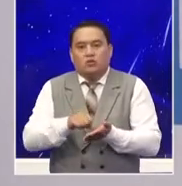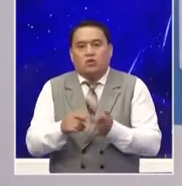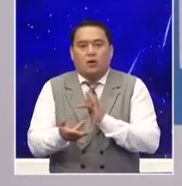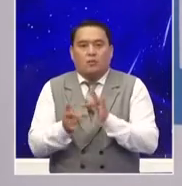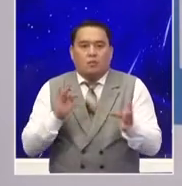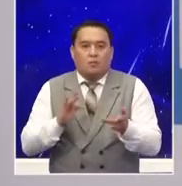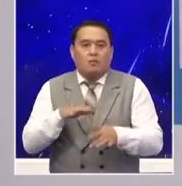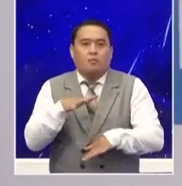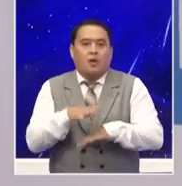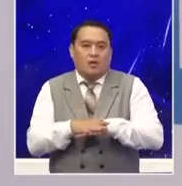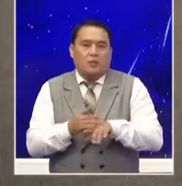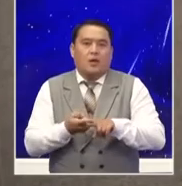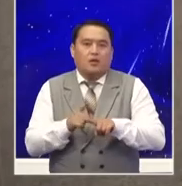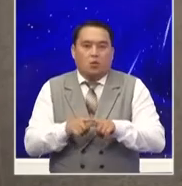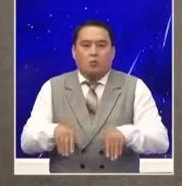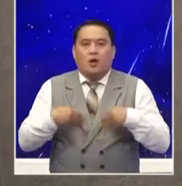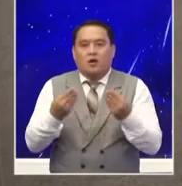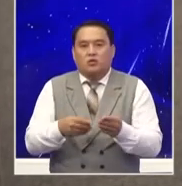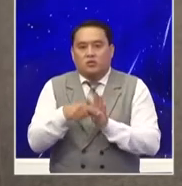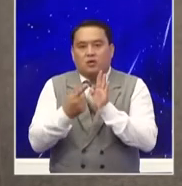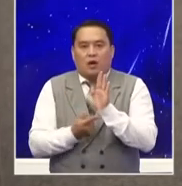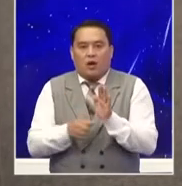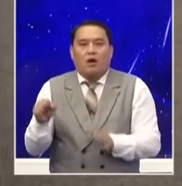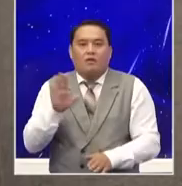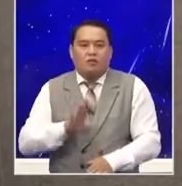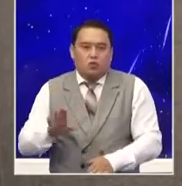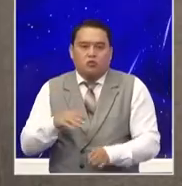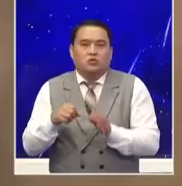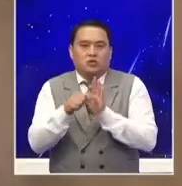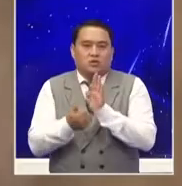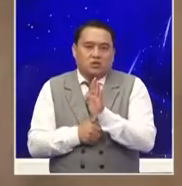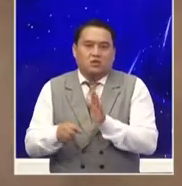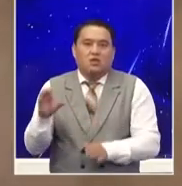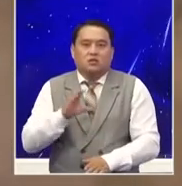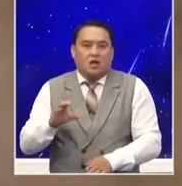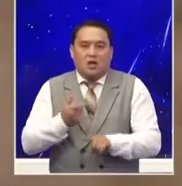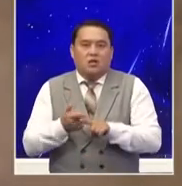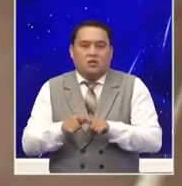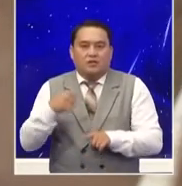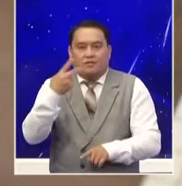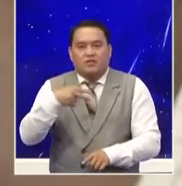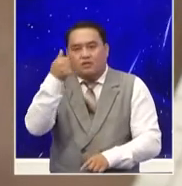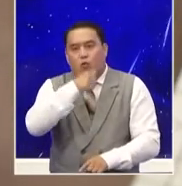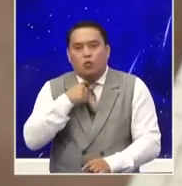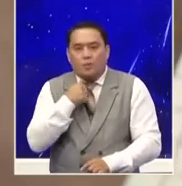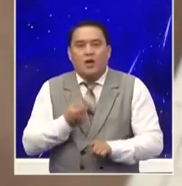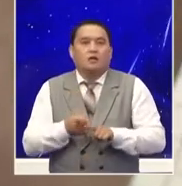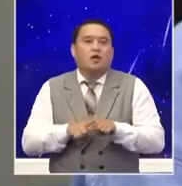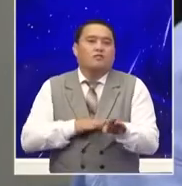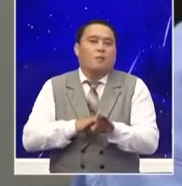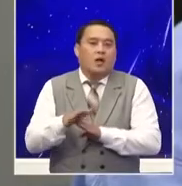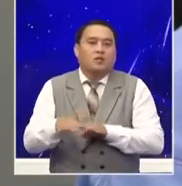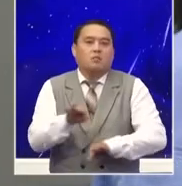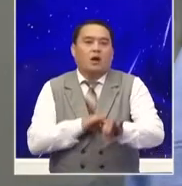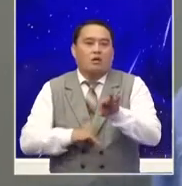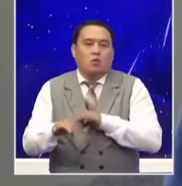сайте «Жилстрой Сбербанка». Срок подачи заявок с 17 августа по 16 сентября 2020 года. На реализацию